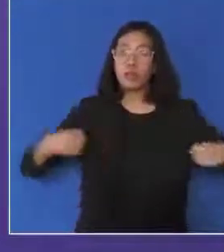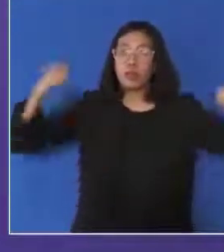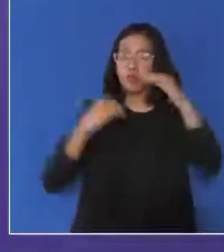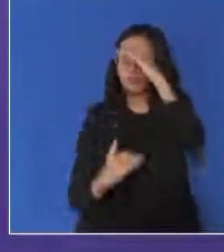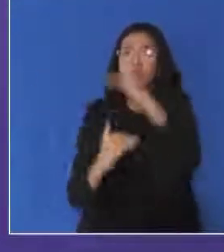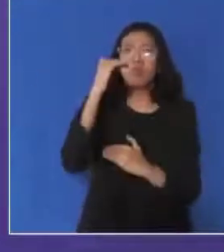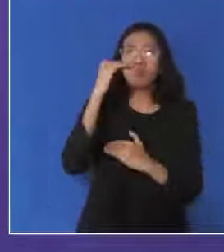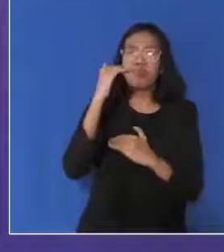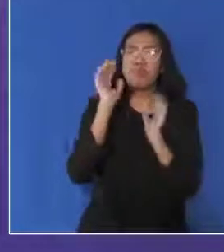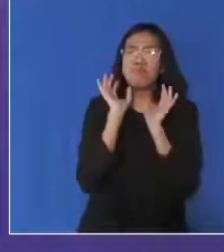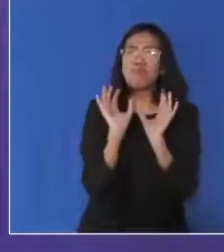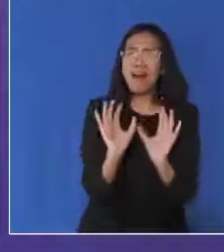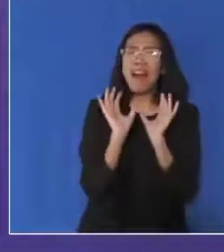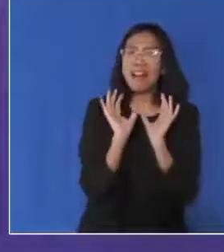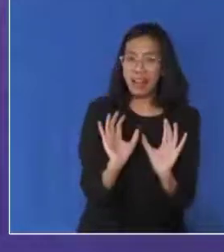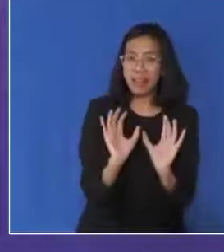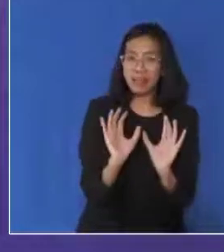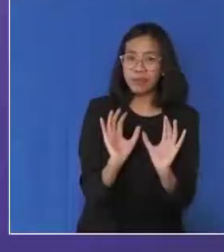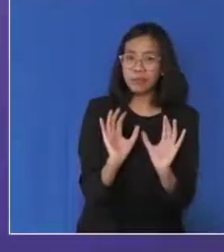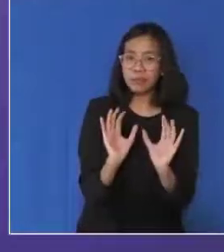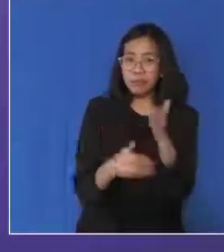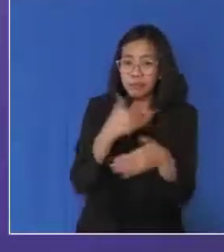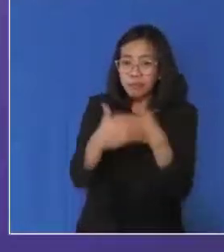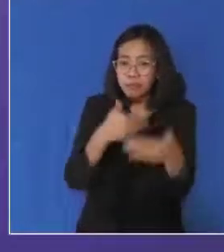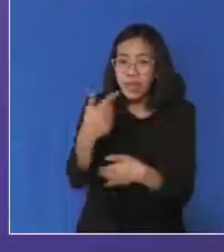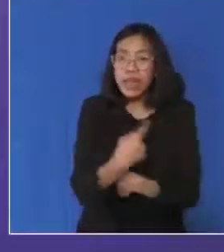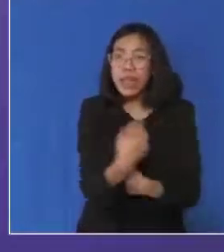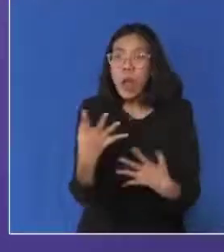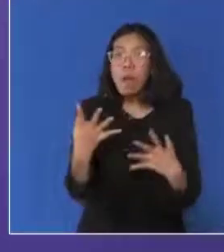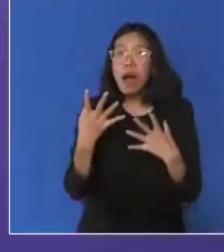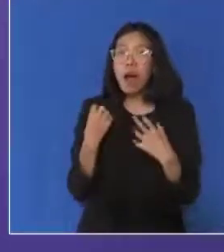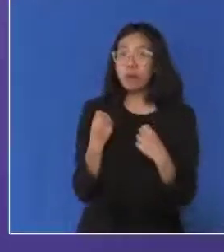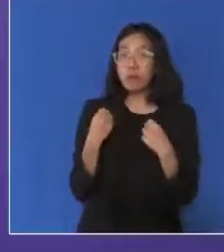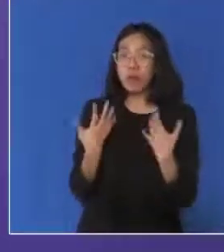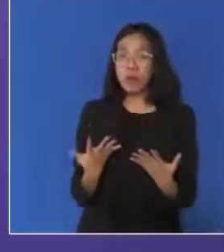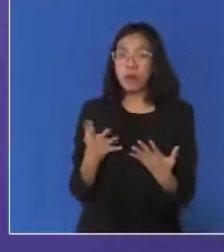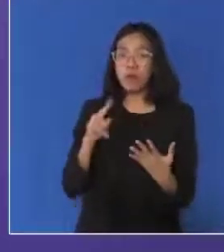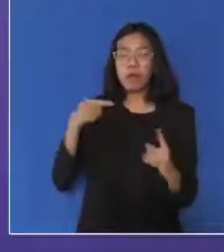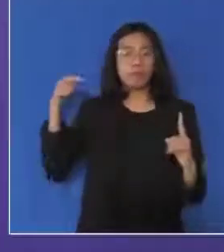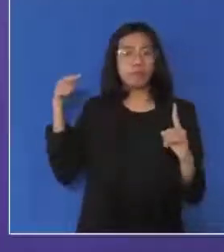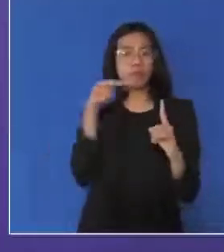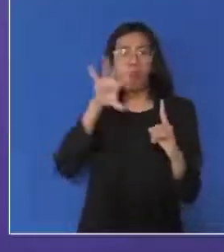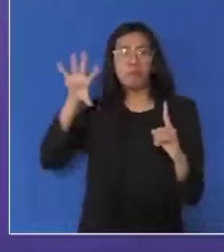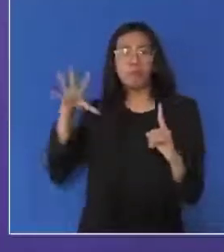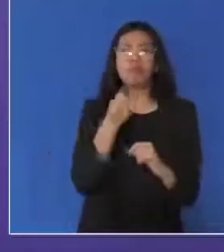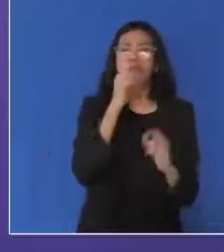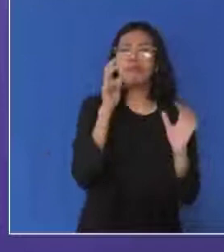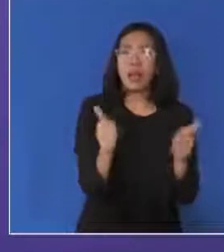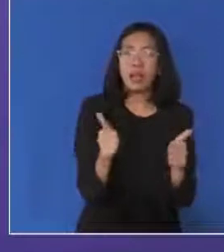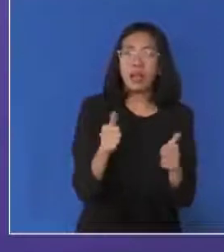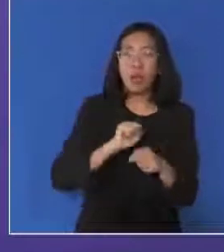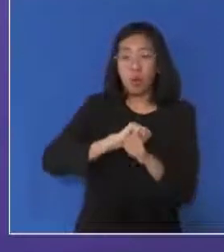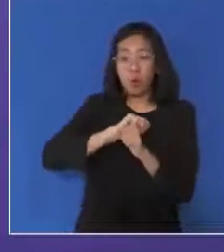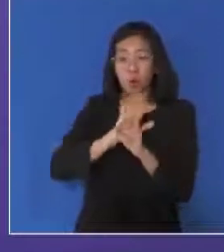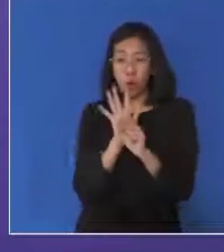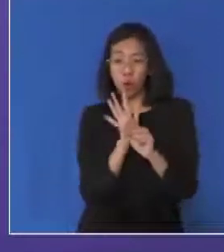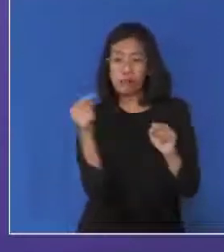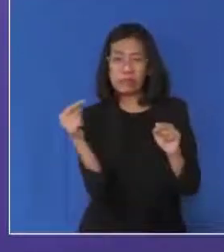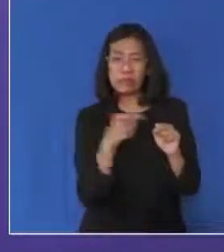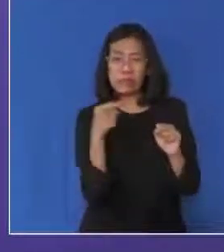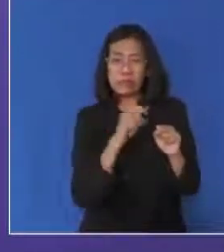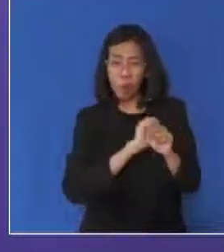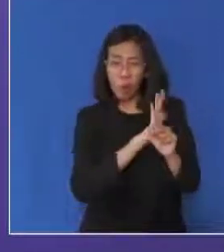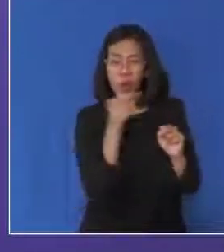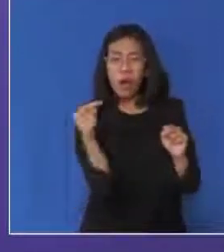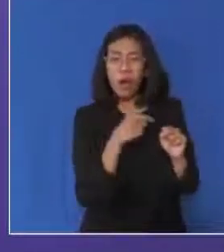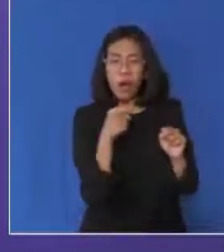signifikan dan diharapkan agar kita dapat terus menuju ke arah yang membaik Amin cover 19 ini sudah dinyatakan